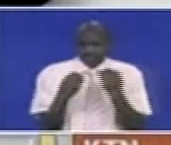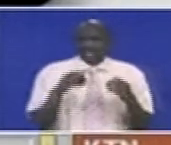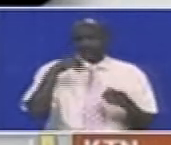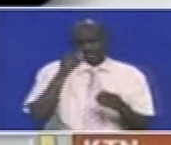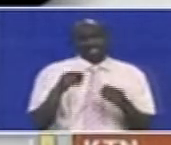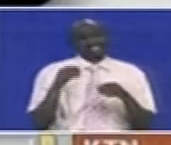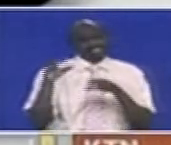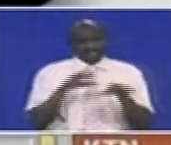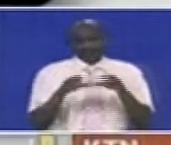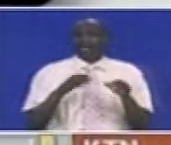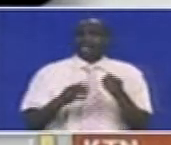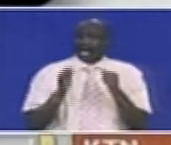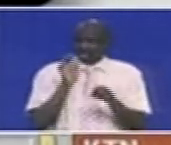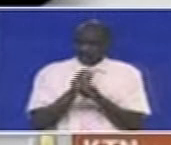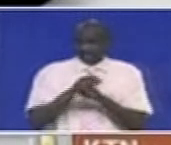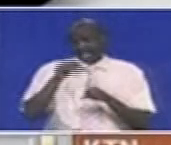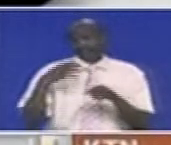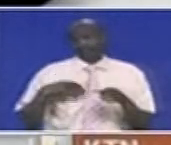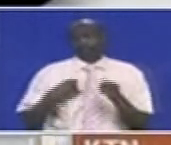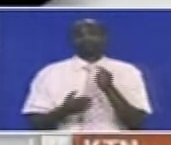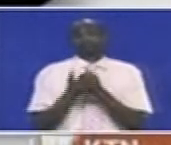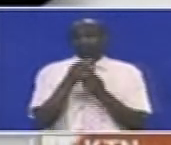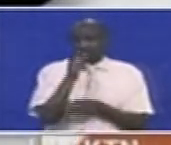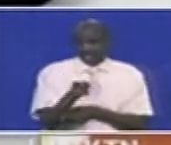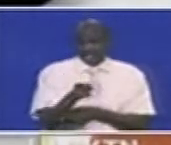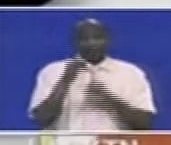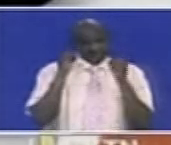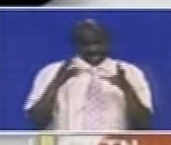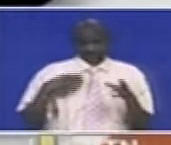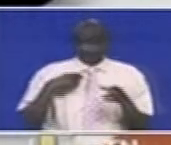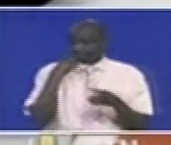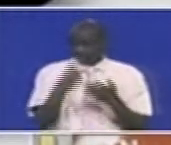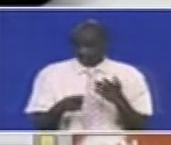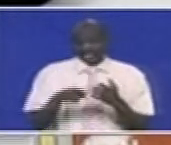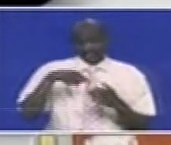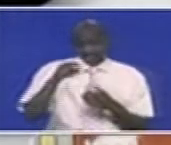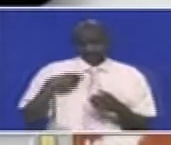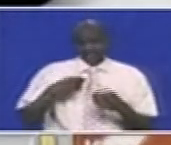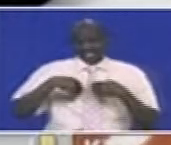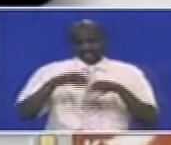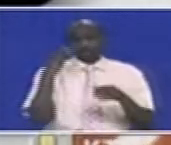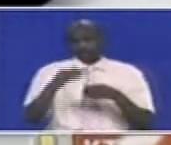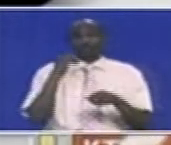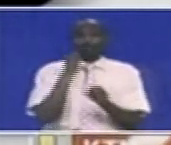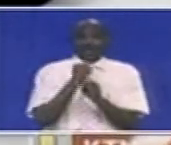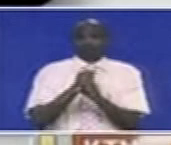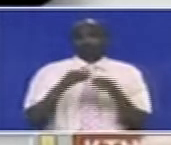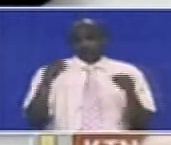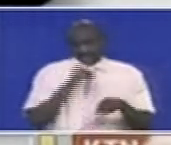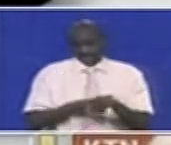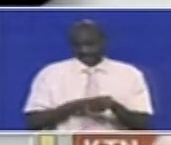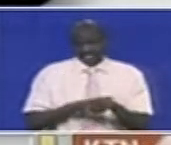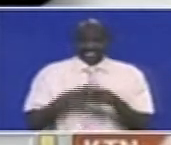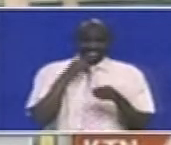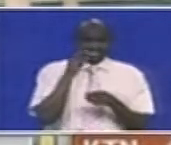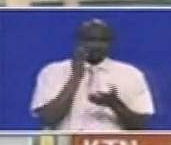katika jamii, vilevile kuathiri uchumi wa nchi kwa jumla, kwani wengi wanaofiwa hulazimika kuacha kufanya kazi kwa muda. Ni athari ambazo